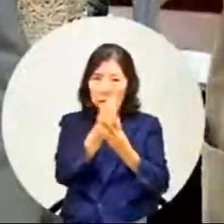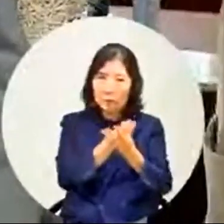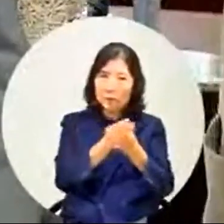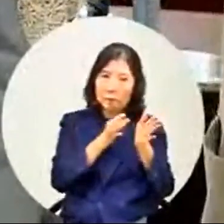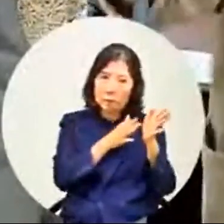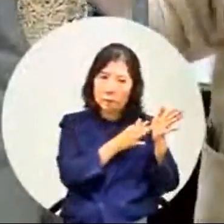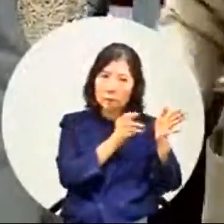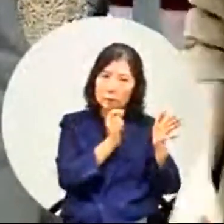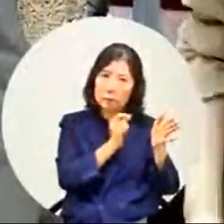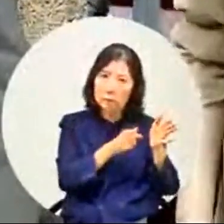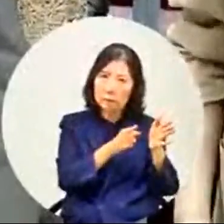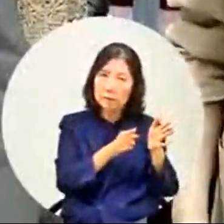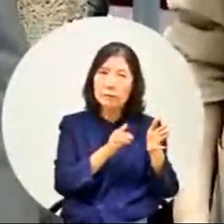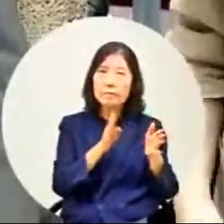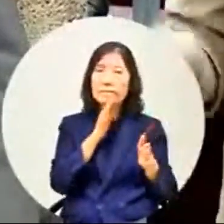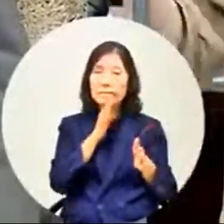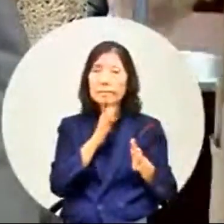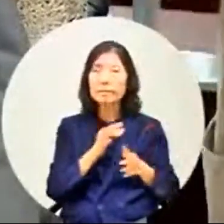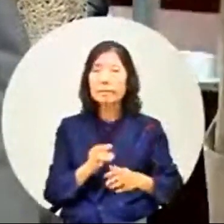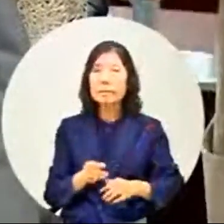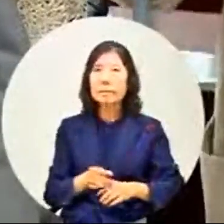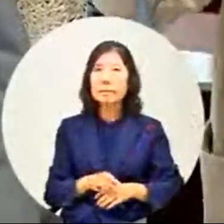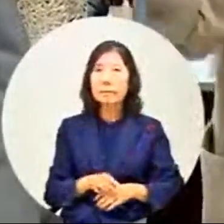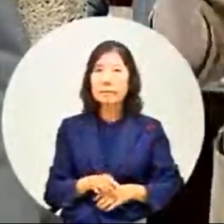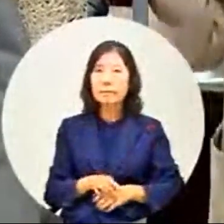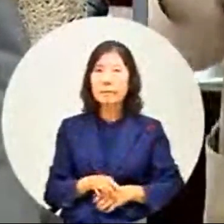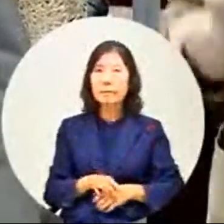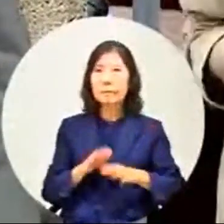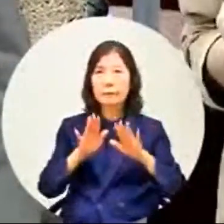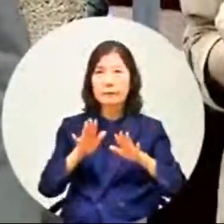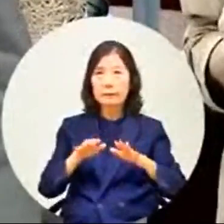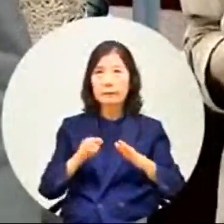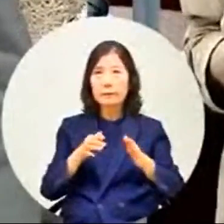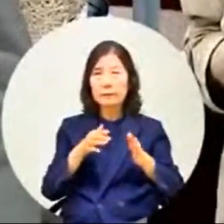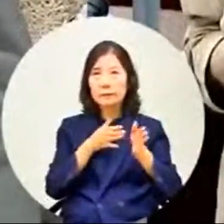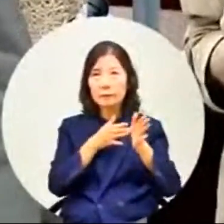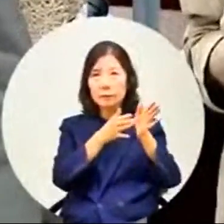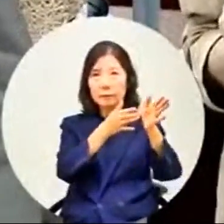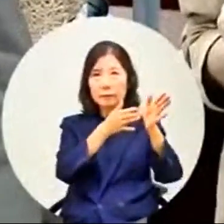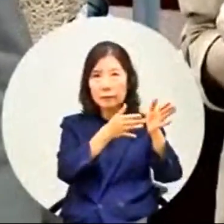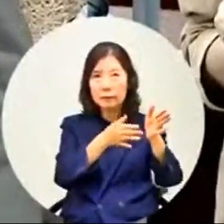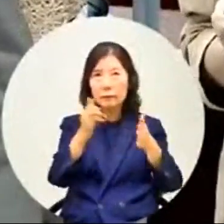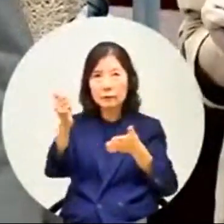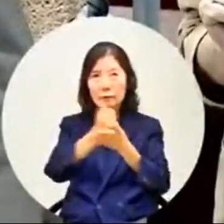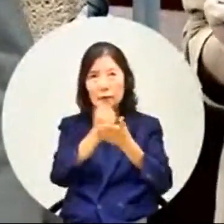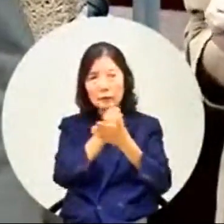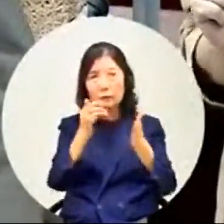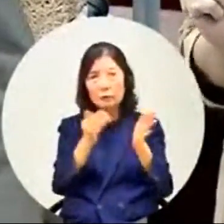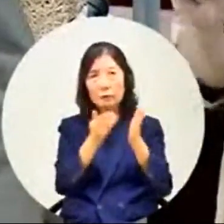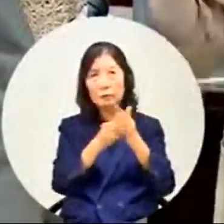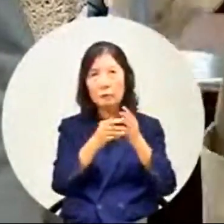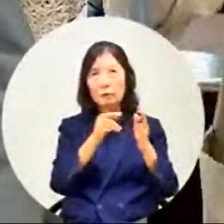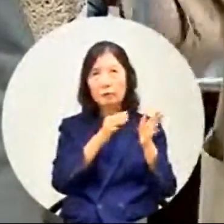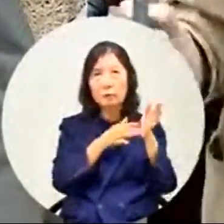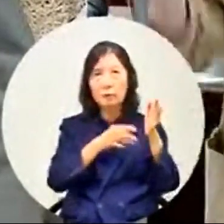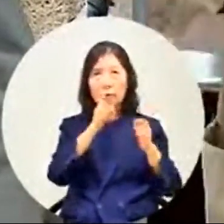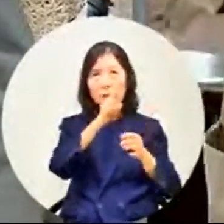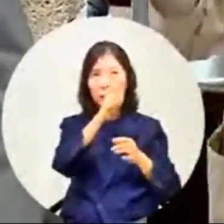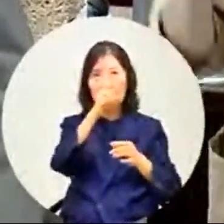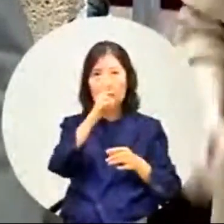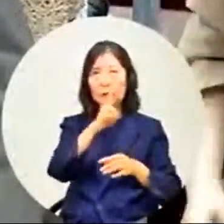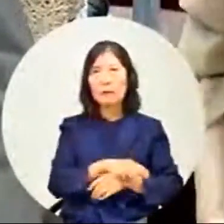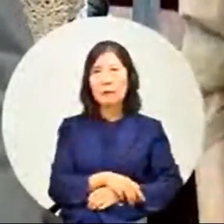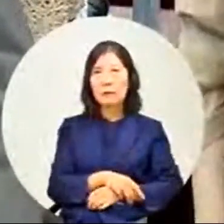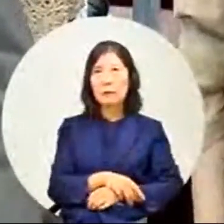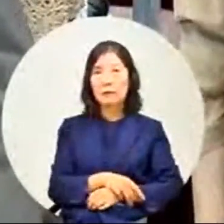把用地费用挪来车厢嘛，对，对不对？好，那么现在车厢进来了吧？ 进来有11列车进来了， 对，好，进来了。